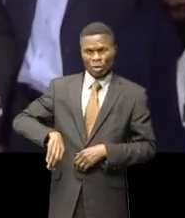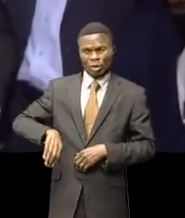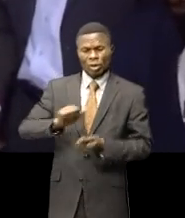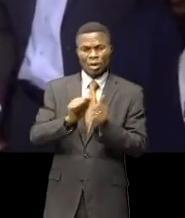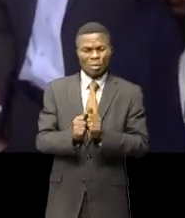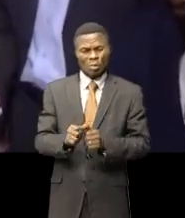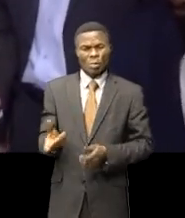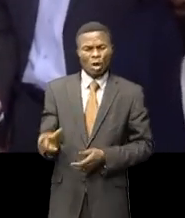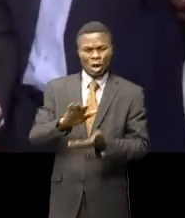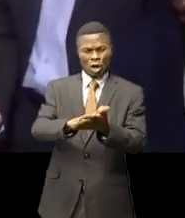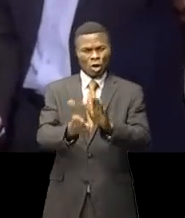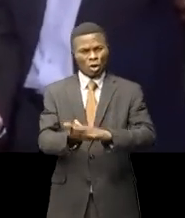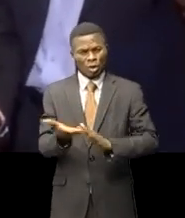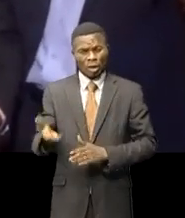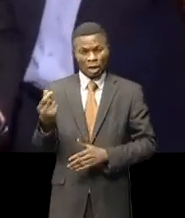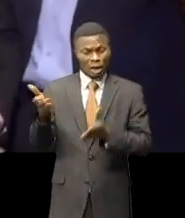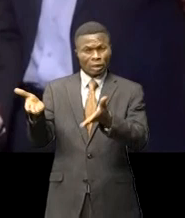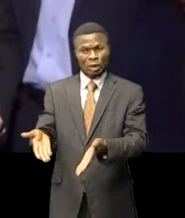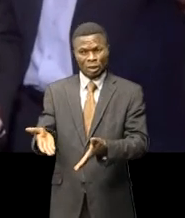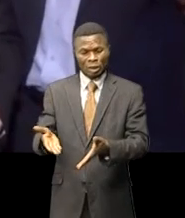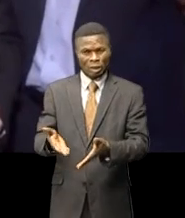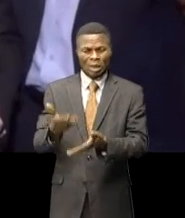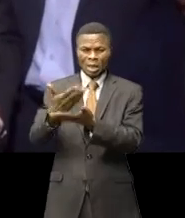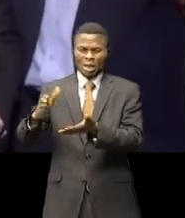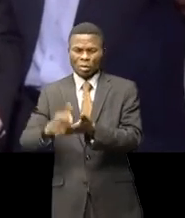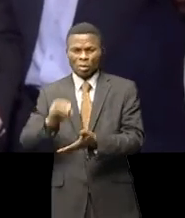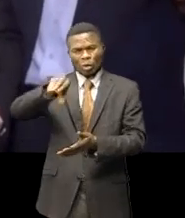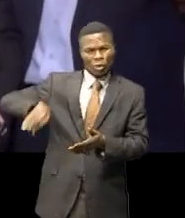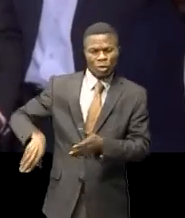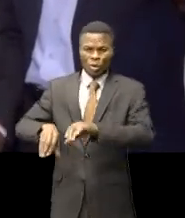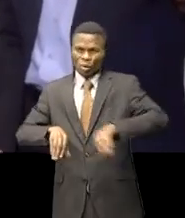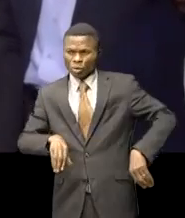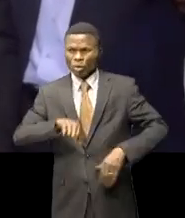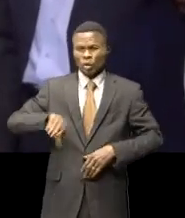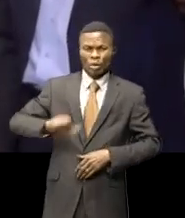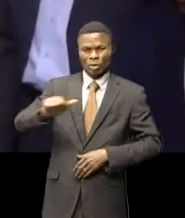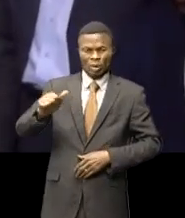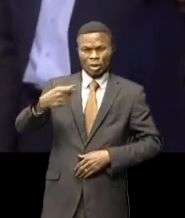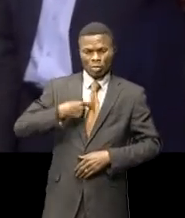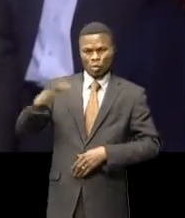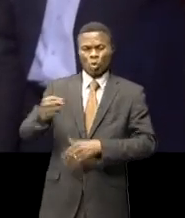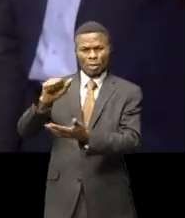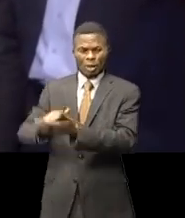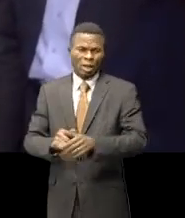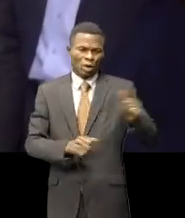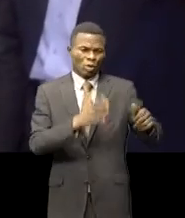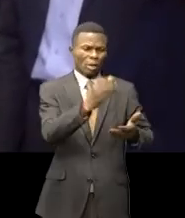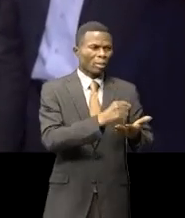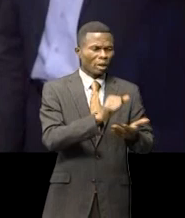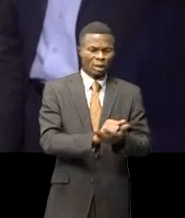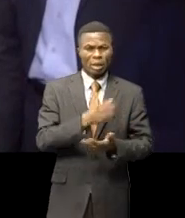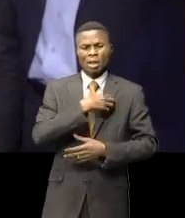les mafias. Quand l'argent est là, il se partage des quotas. Moi, je vais prendre ça. Alors,